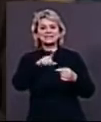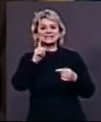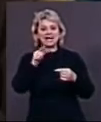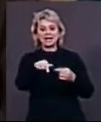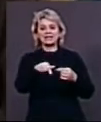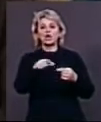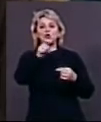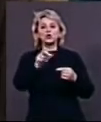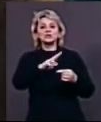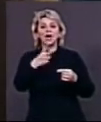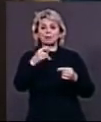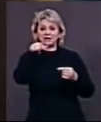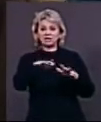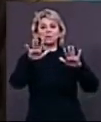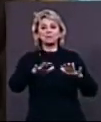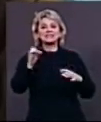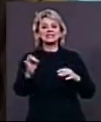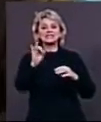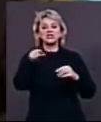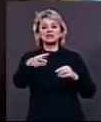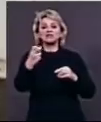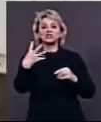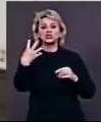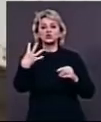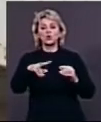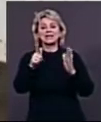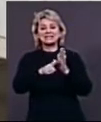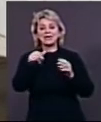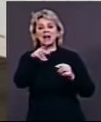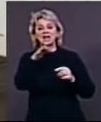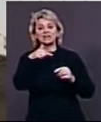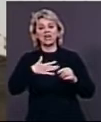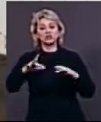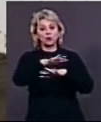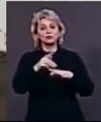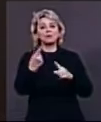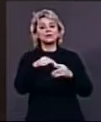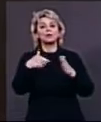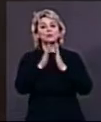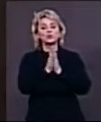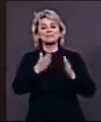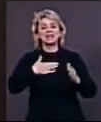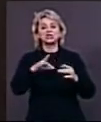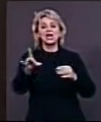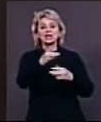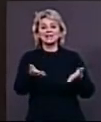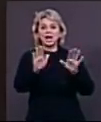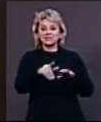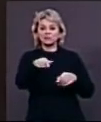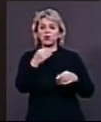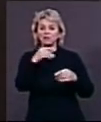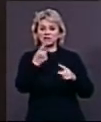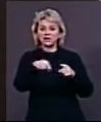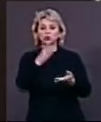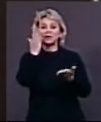зелень. Люди как бы привыкли. Место историческое, 247 лет нашему рынку. И поэтому мы просим оставить наш рынок в таком качестве,